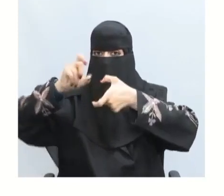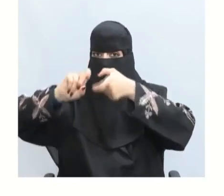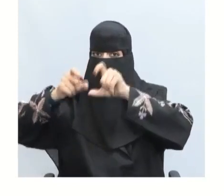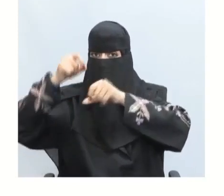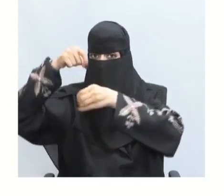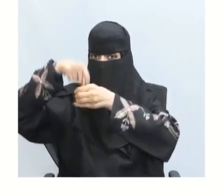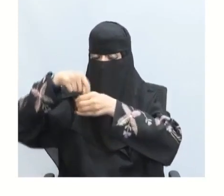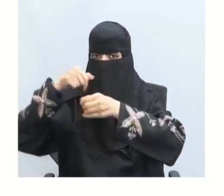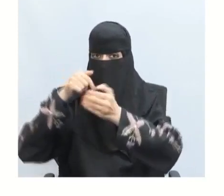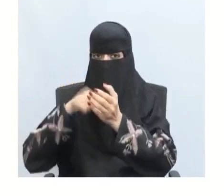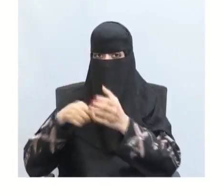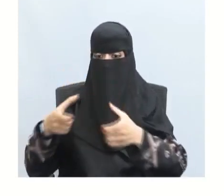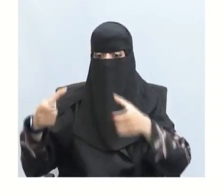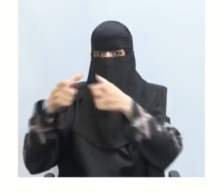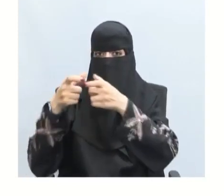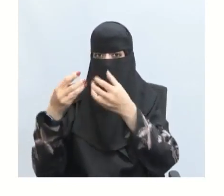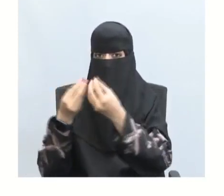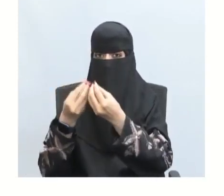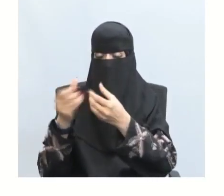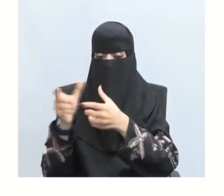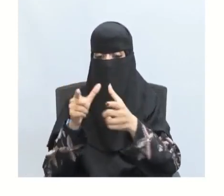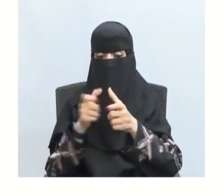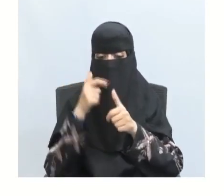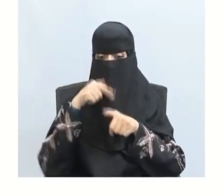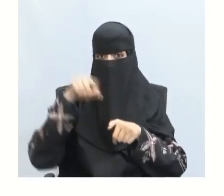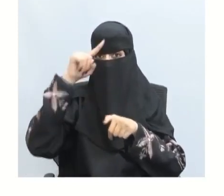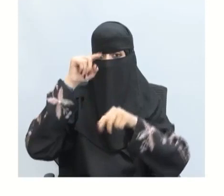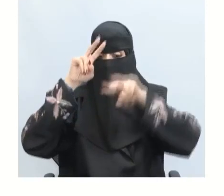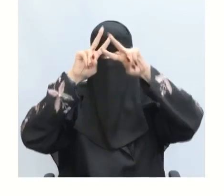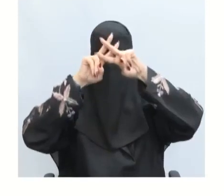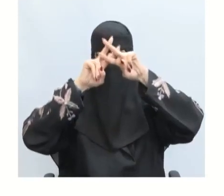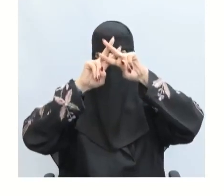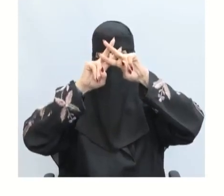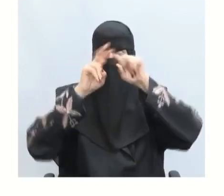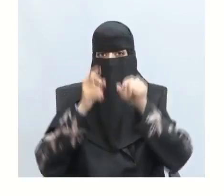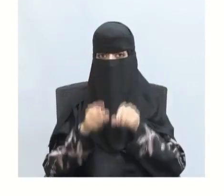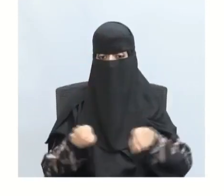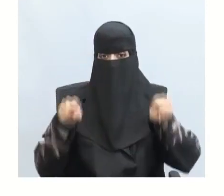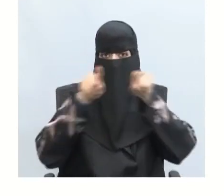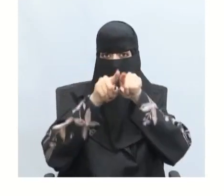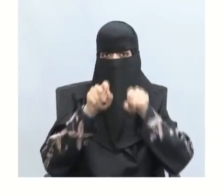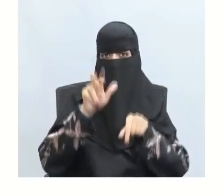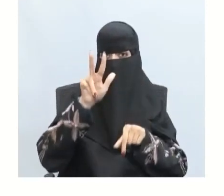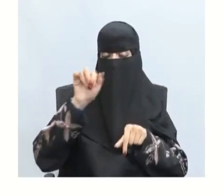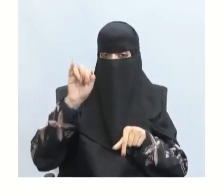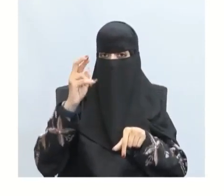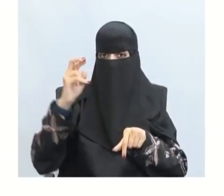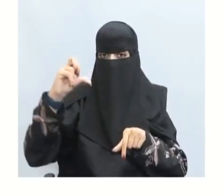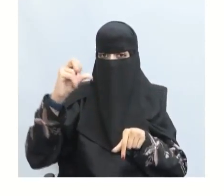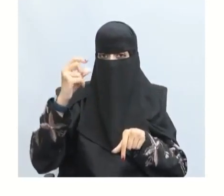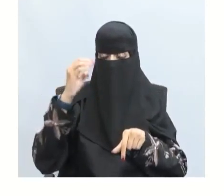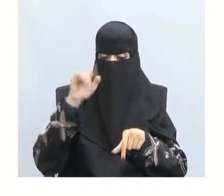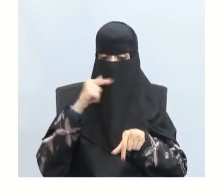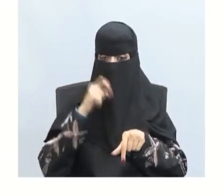في مجموعات مثل النجوم المزدوجه وهما